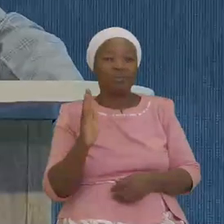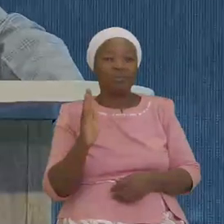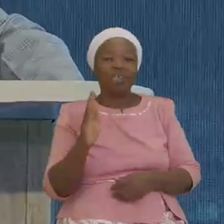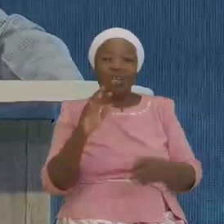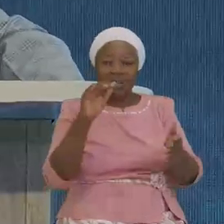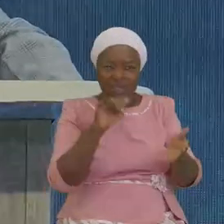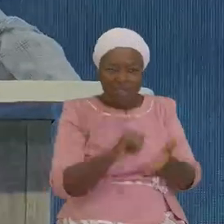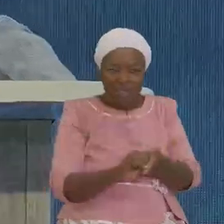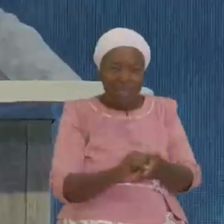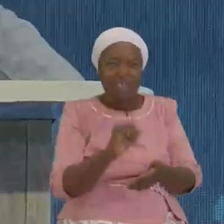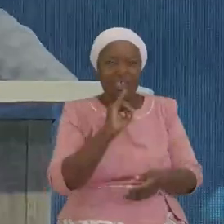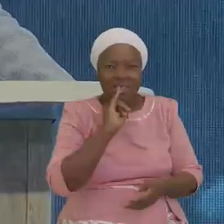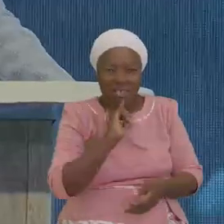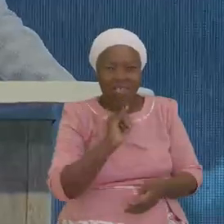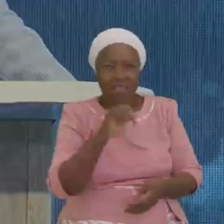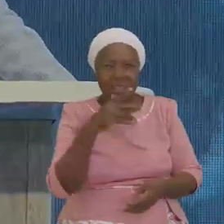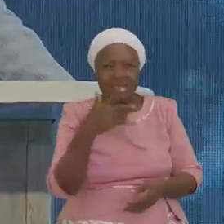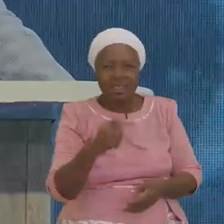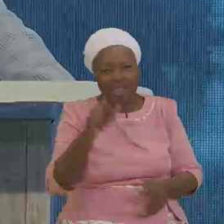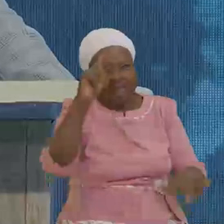de Dieu.